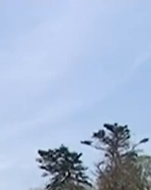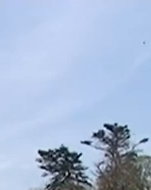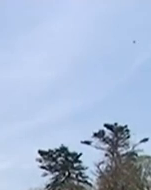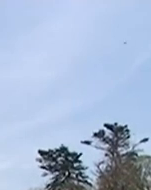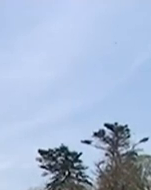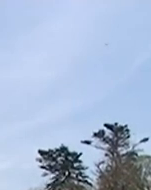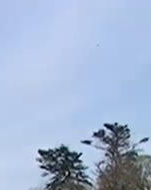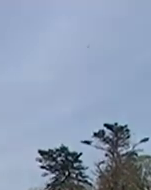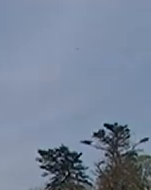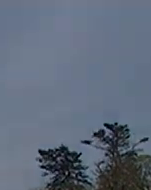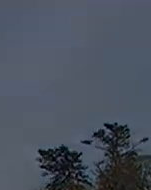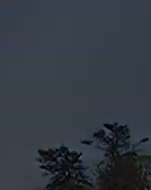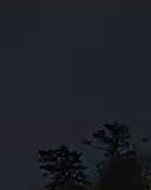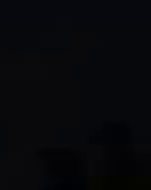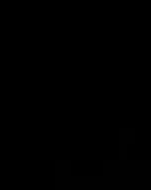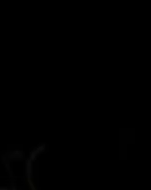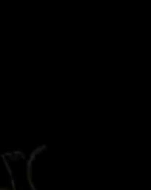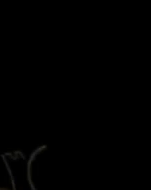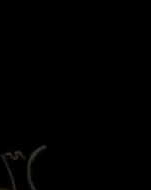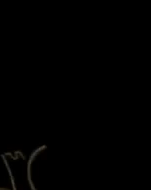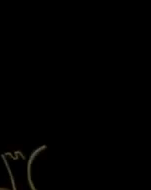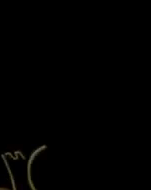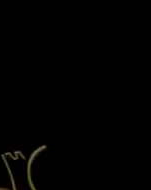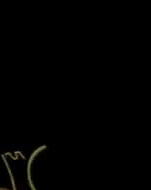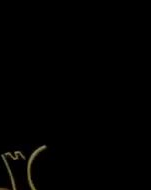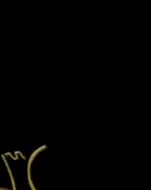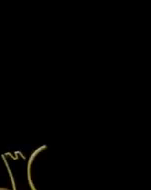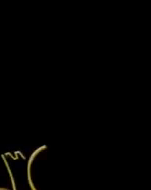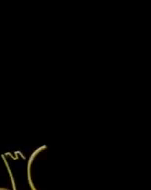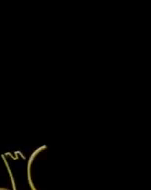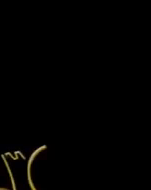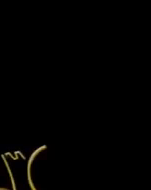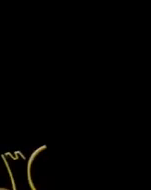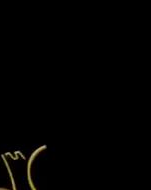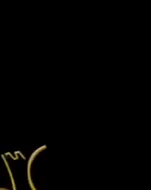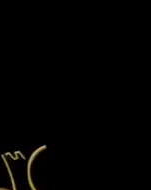Poitou-Charentes, la région Pays de la Loire et l'État. Merci. Merci. Merci.